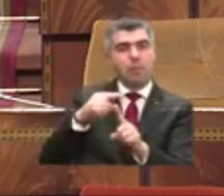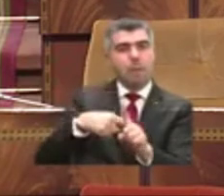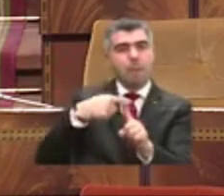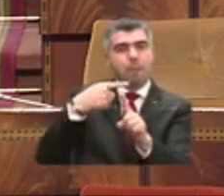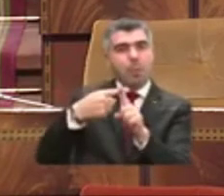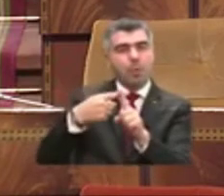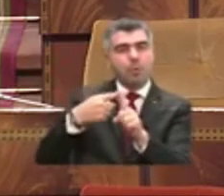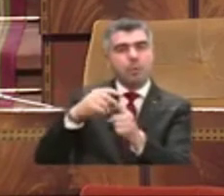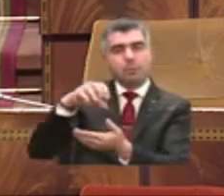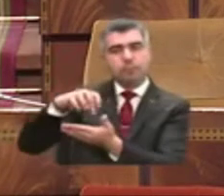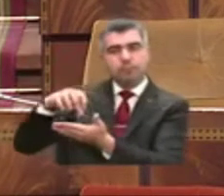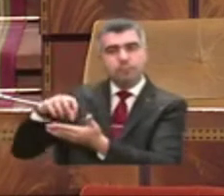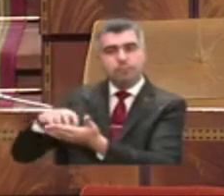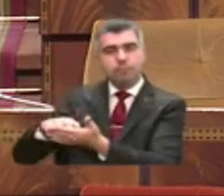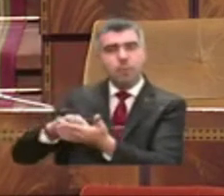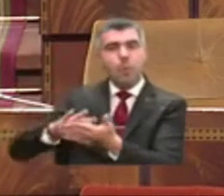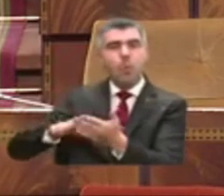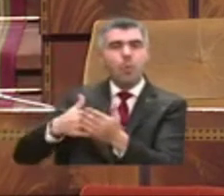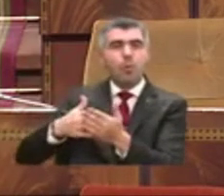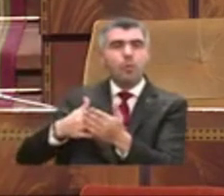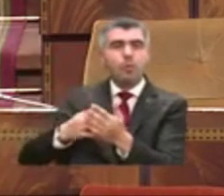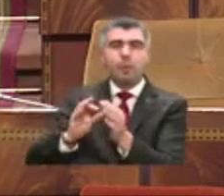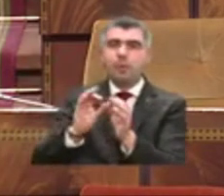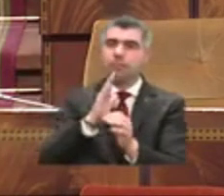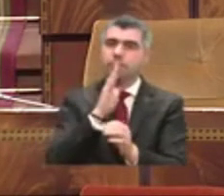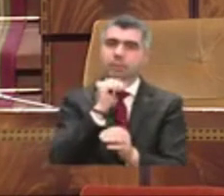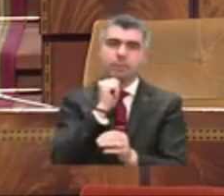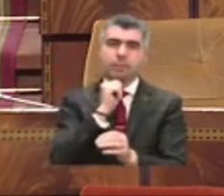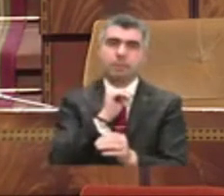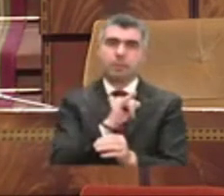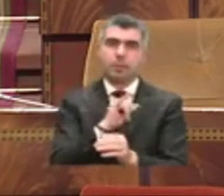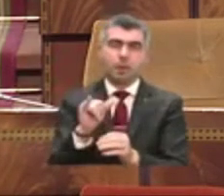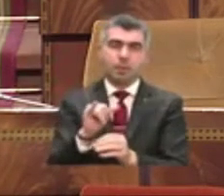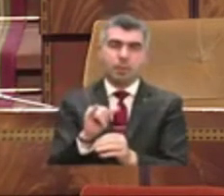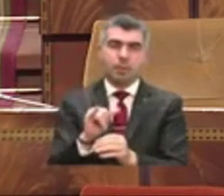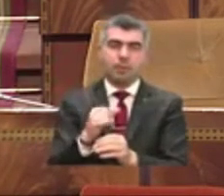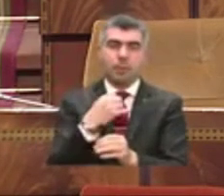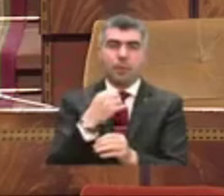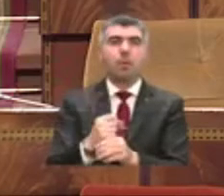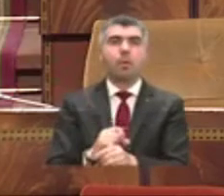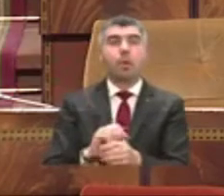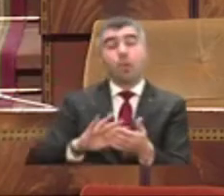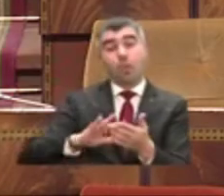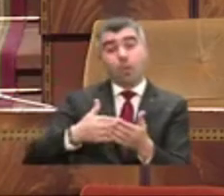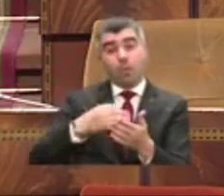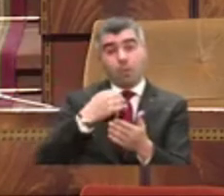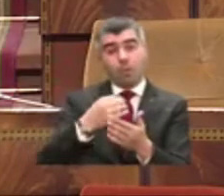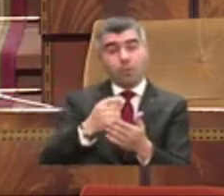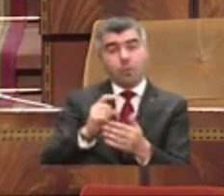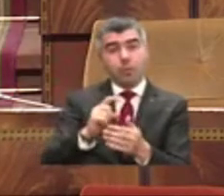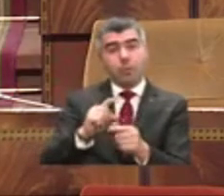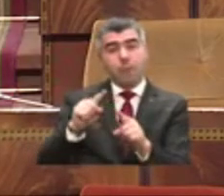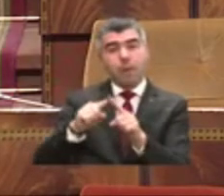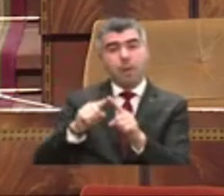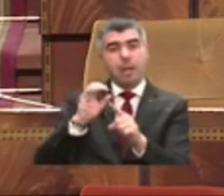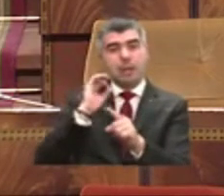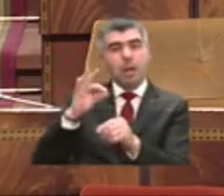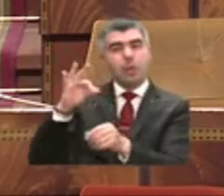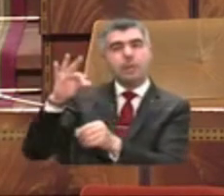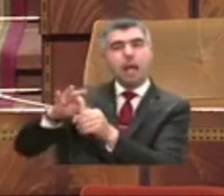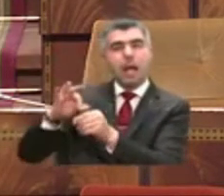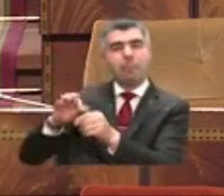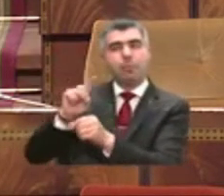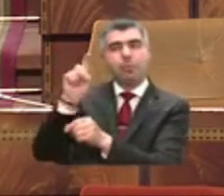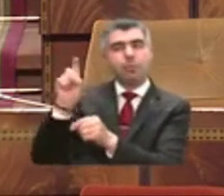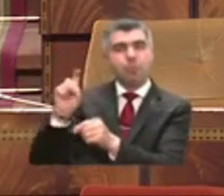ثم ايتي عزم. لا ننسى السيد الرئيس المحترم غير واحد نفتح القوس ماشي نثير انتباه انه البلديه ديال اكوراي